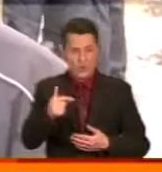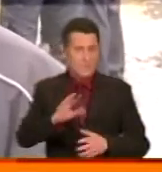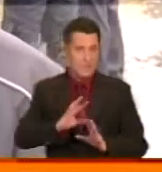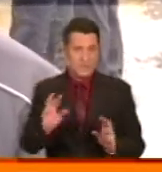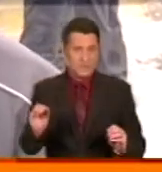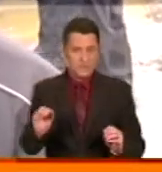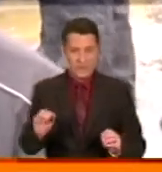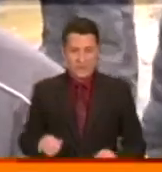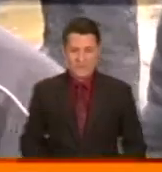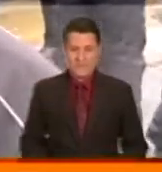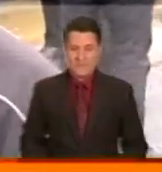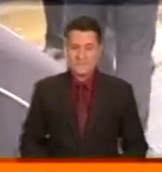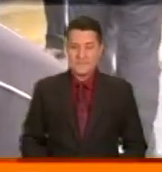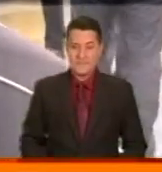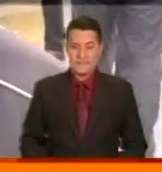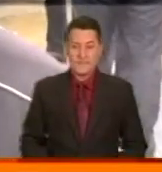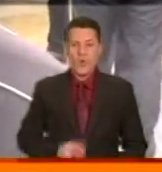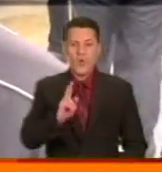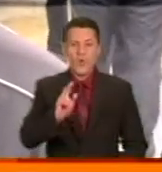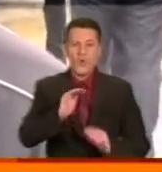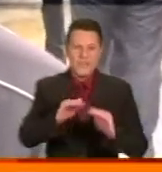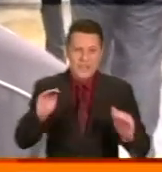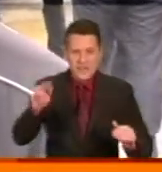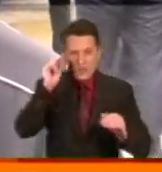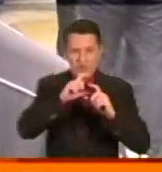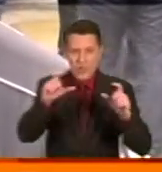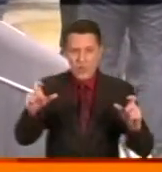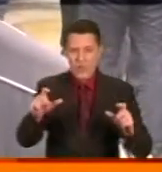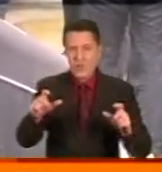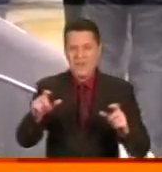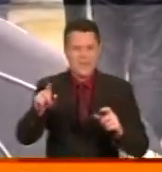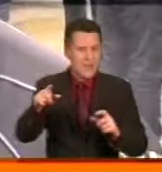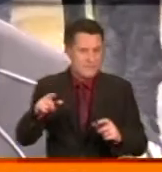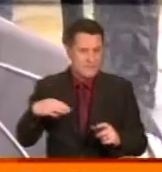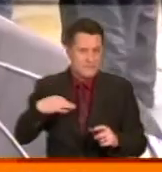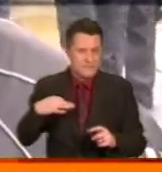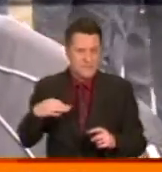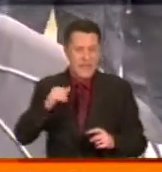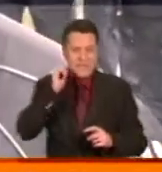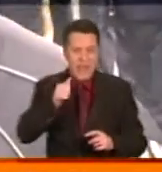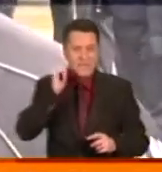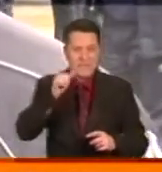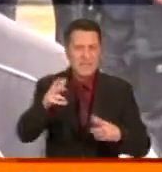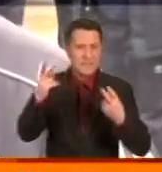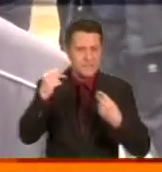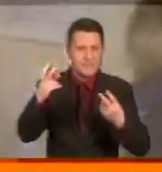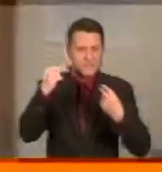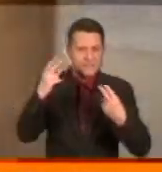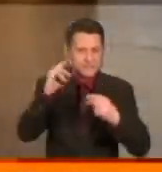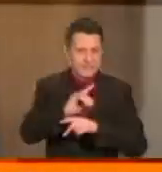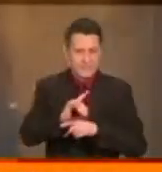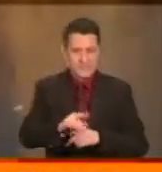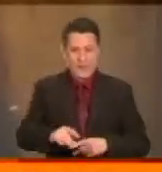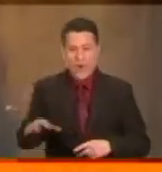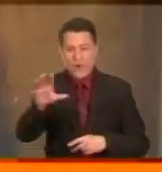не цікаво, комунальні платежі, в кого там діти, школа, садик заплатить. Там же ж не ждуть, що завтра. Їм треба вже сьогодні. У